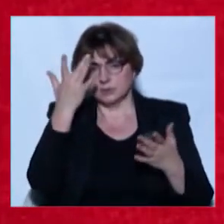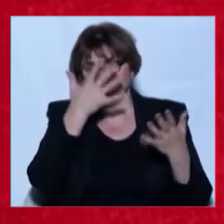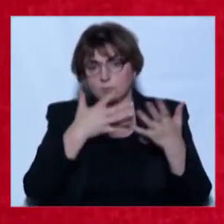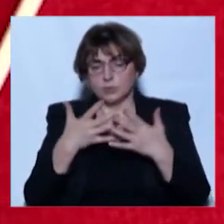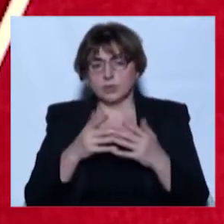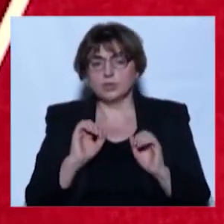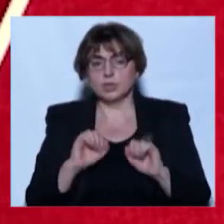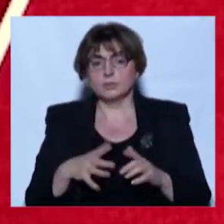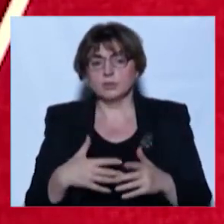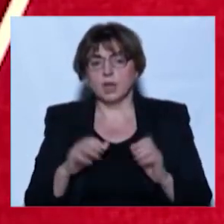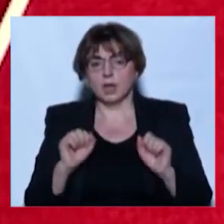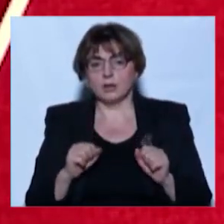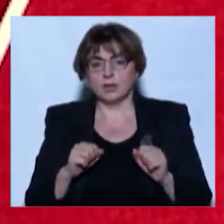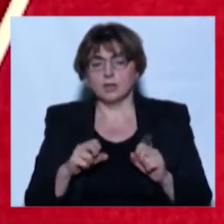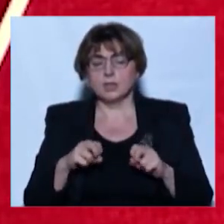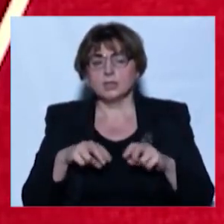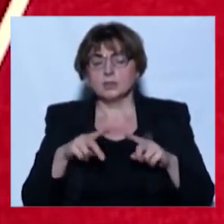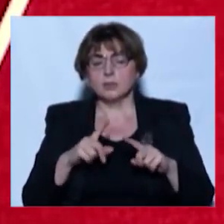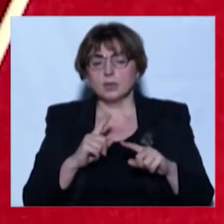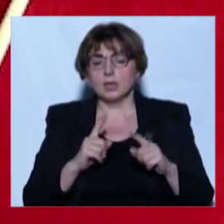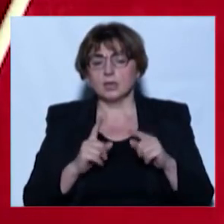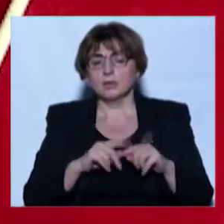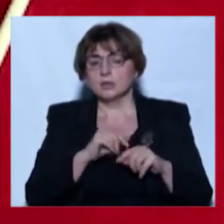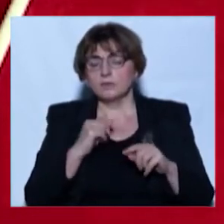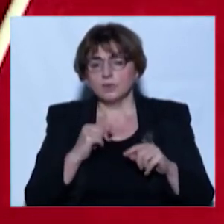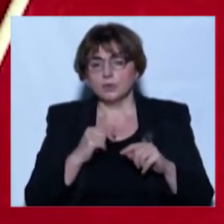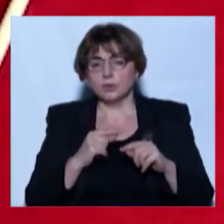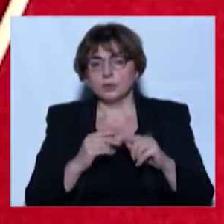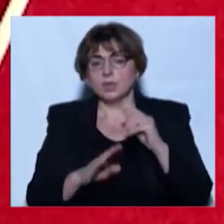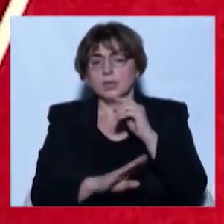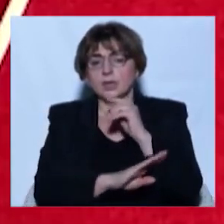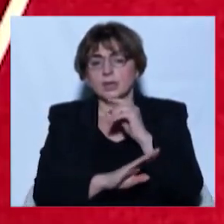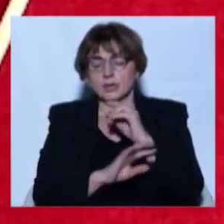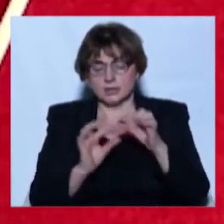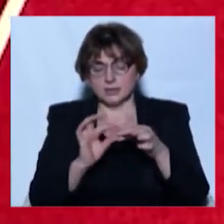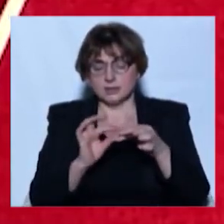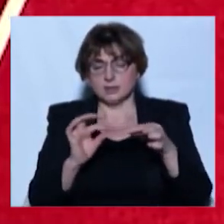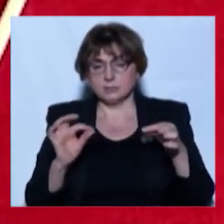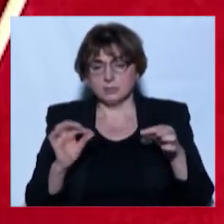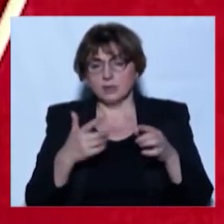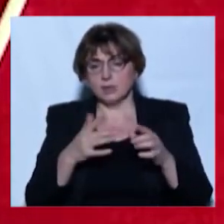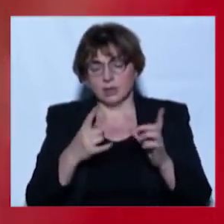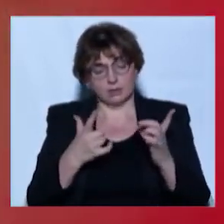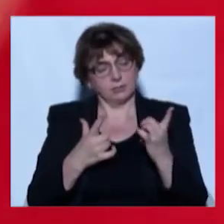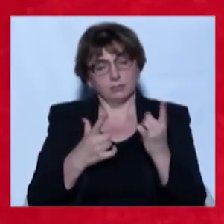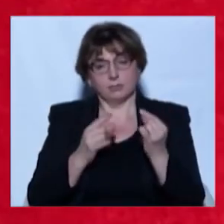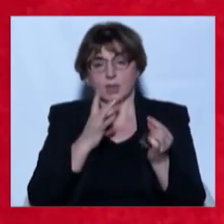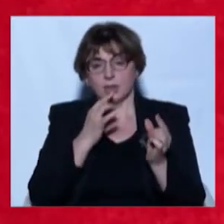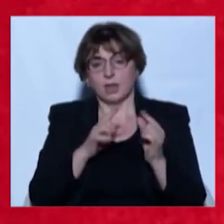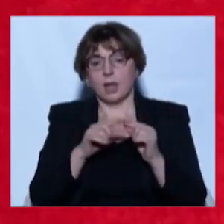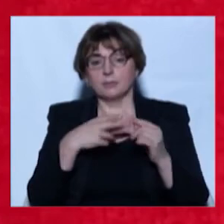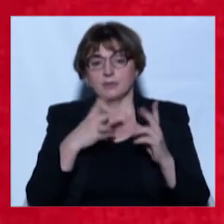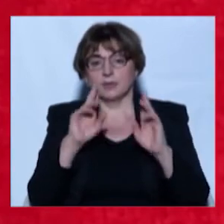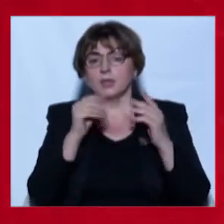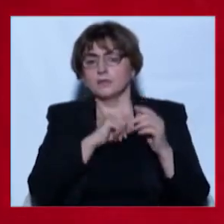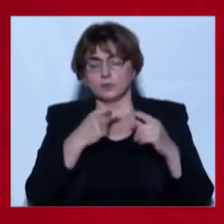Შემდეგ შეგიძლიათ აიღოთ ხის წვრილი გრძელი ჯოხი ან მილი, რომელსაც მიაწებებთ ამ თქვენს